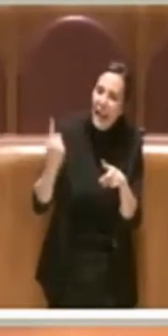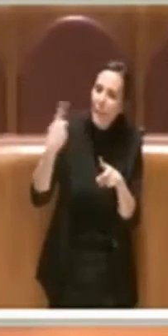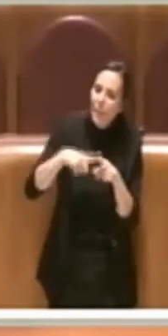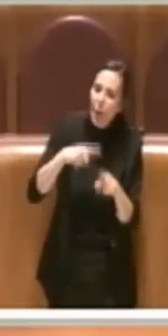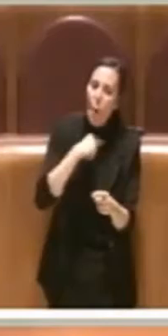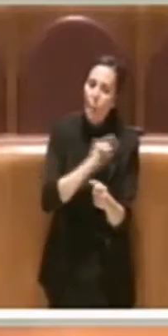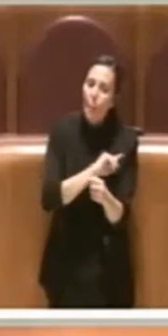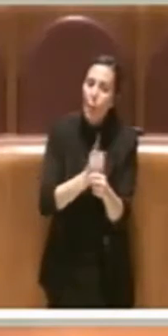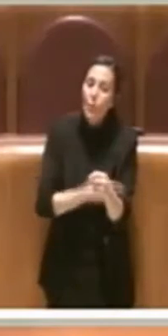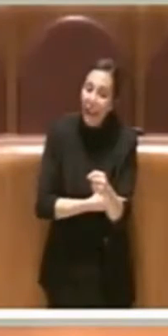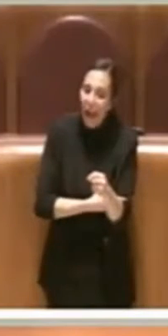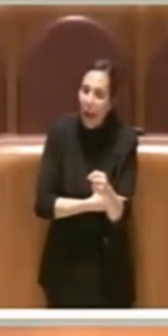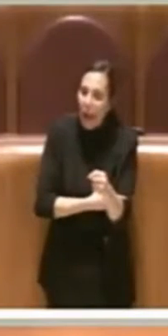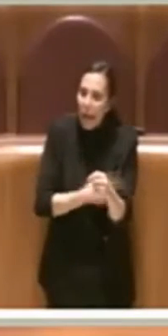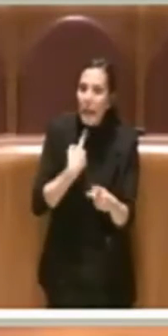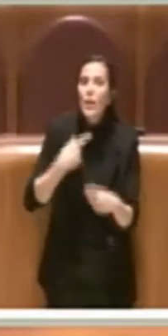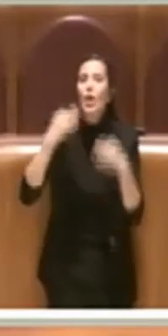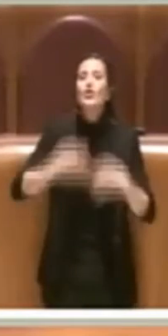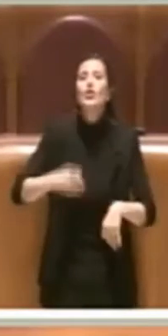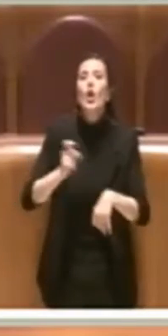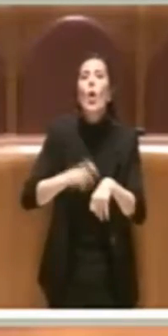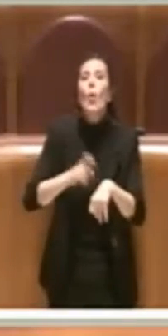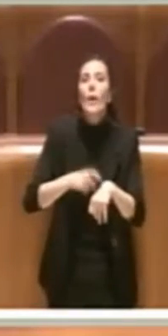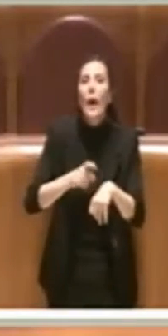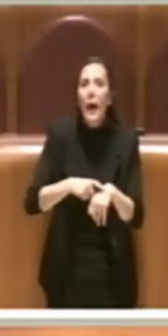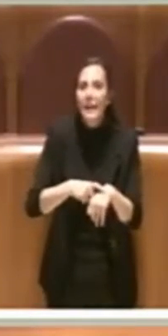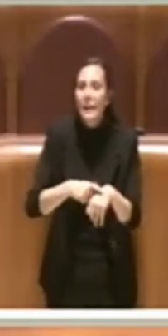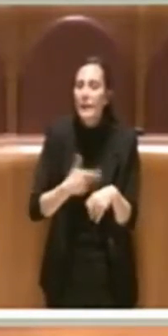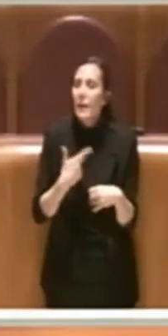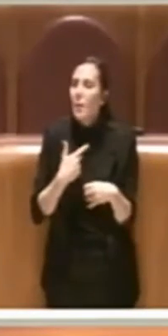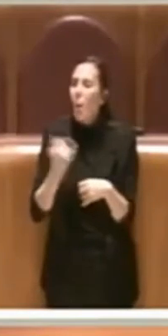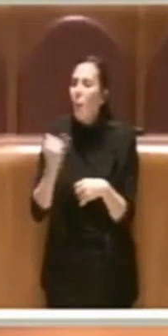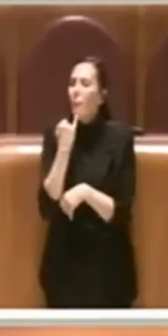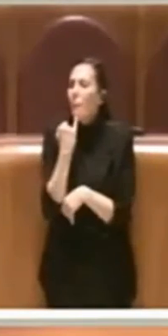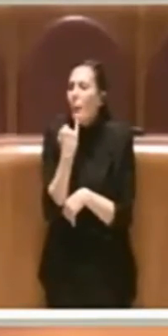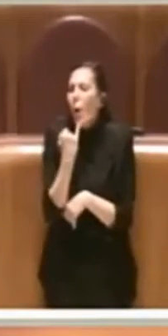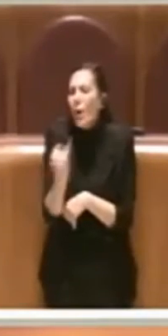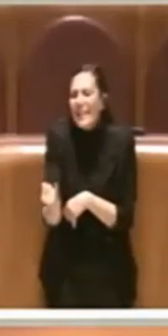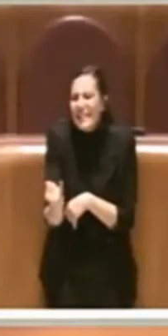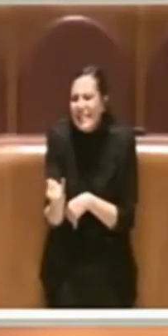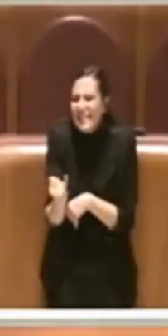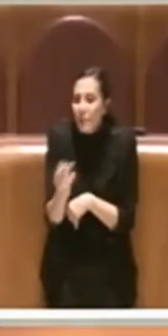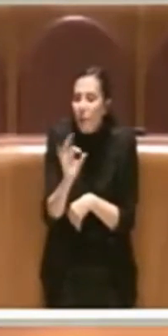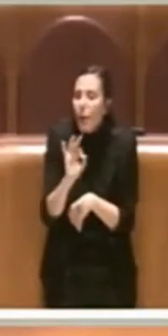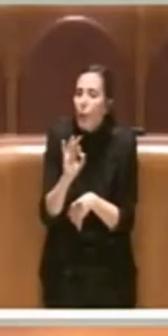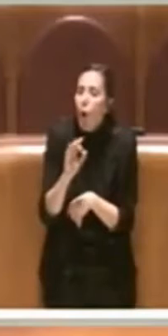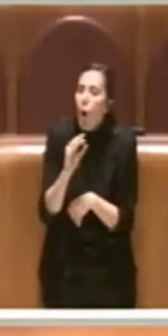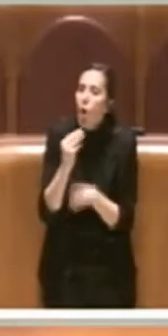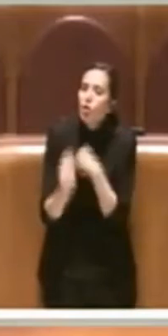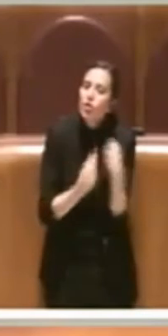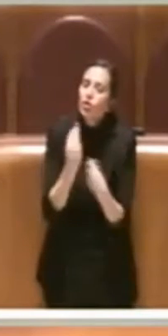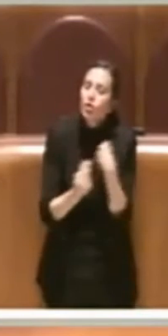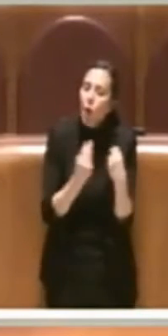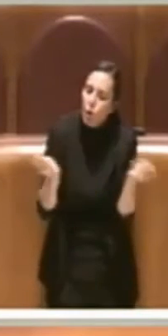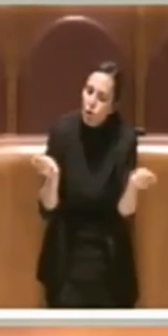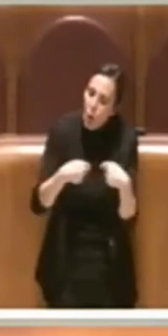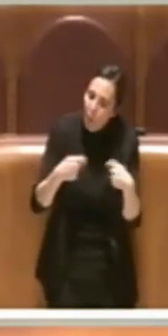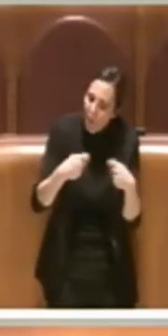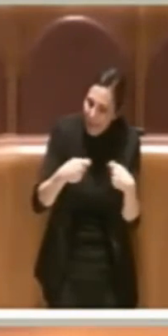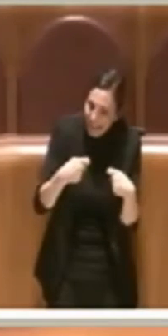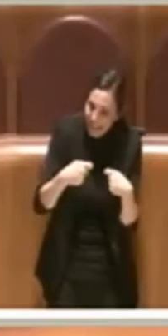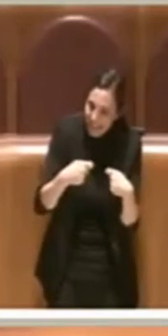di fissarle. Pochissimi casi di ludopatia a Roma, o meglio azzardopatia, perché ludopatia è un'altra cosa. Quindi dicendo che erano